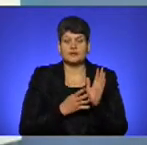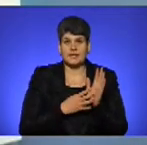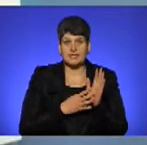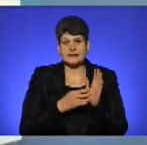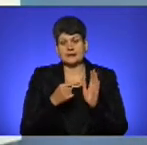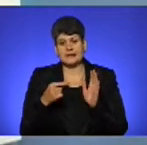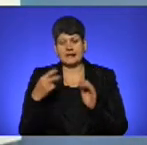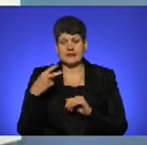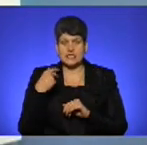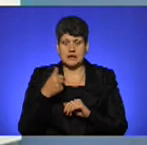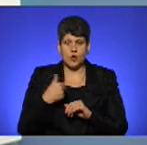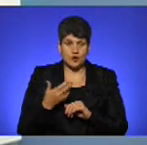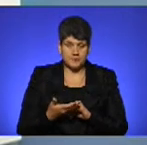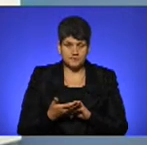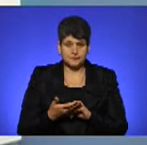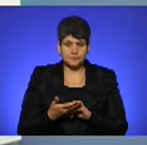19-20 роки, тобто